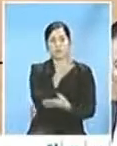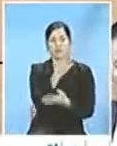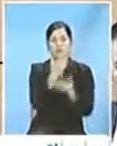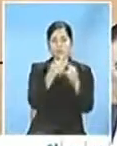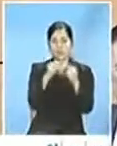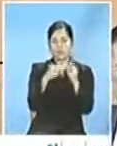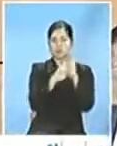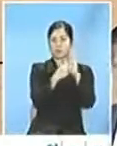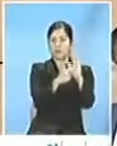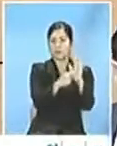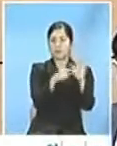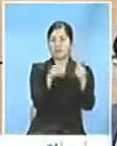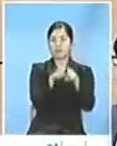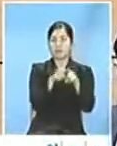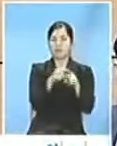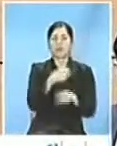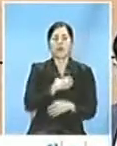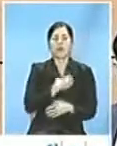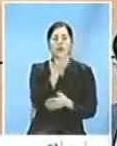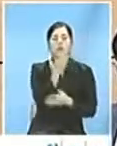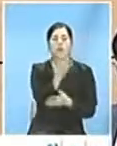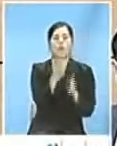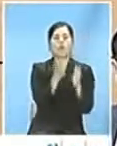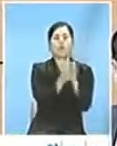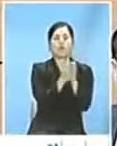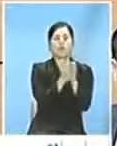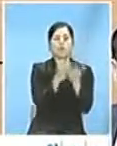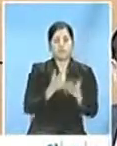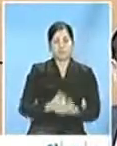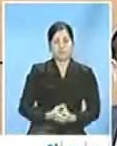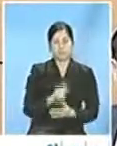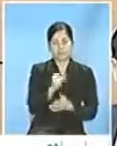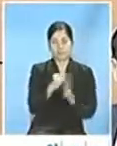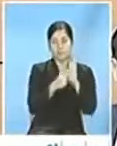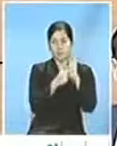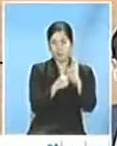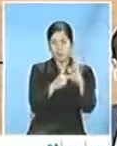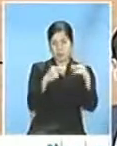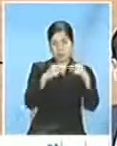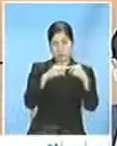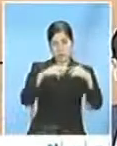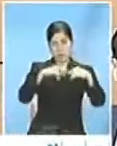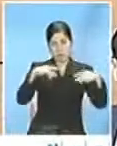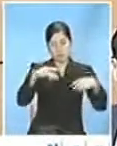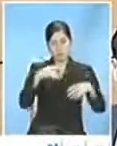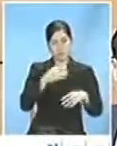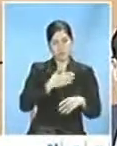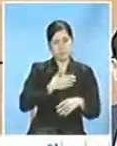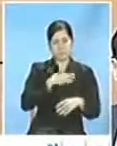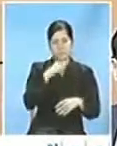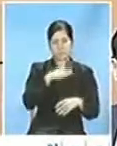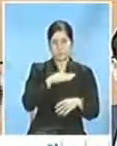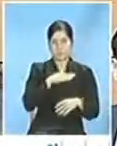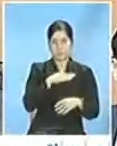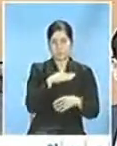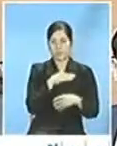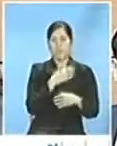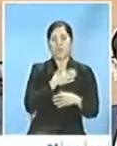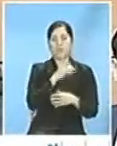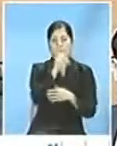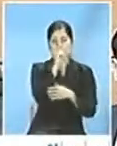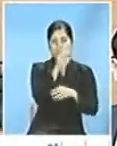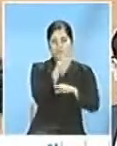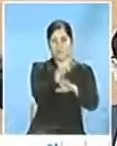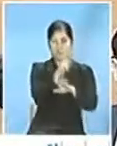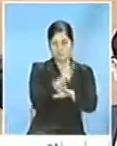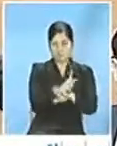อข่าวมาแบบขอออกทีวีด้วยคนน่ะแต่ว่าเป็นการเสนอค้างเข้ามาอย่างนี้ผมพูดอย่างนี้เนี่ยเพียงแต่บอกกับท่านประธาน